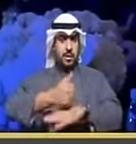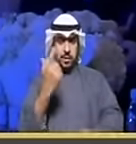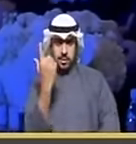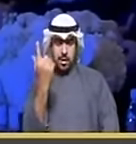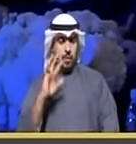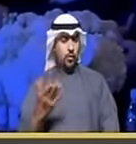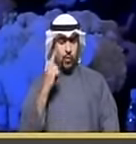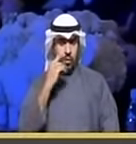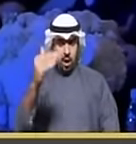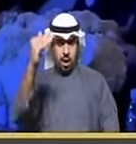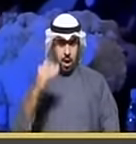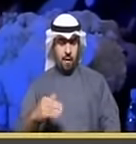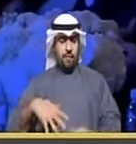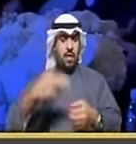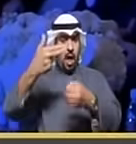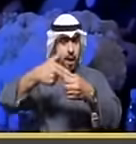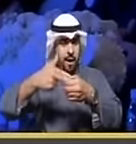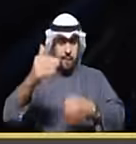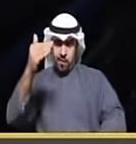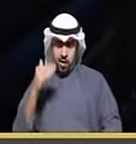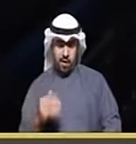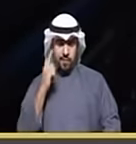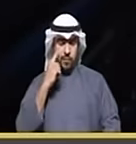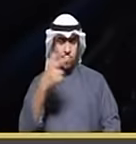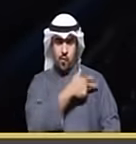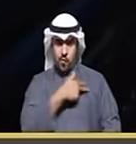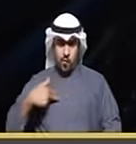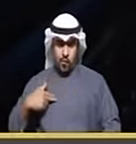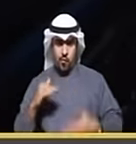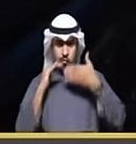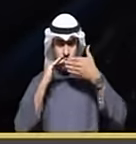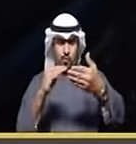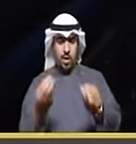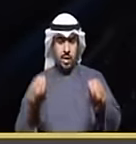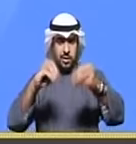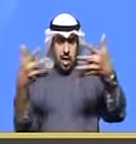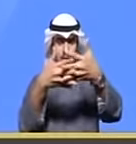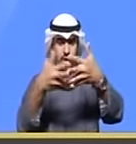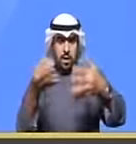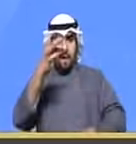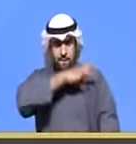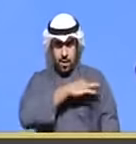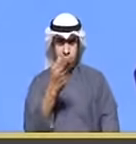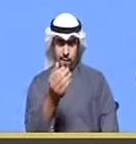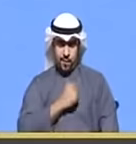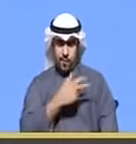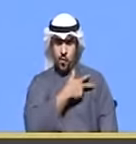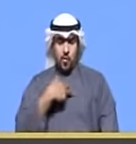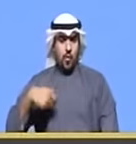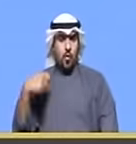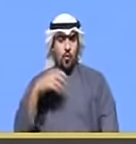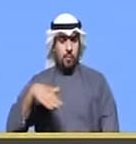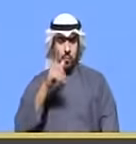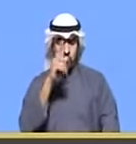خفض الاعتماد على النفط وتقليص الانفاق الحكومي واعطاء دور اكبر للقطاع الخاص وتمكين الكويتيين من التملك في